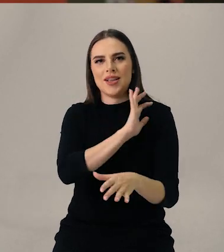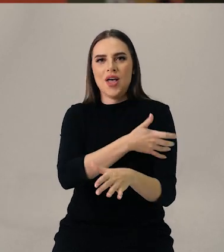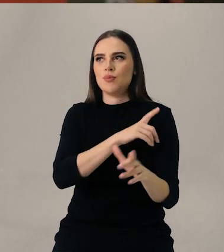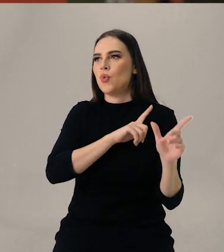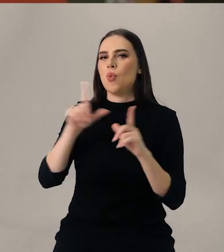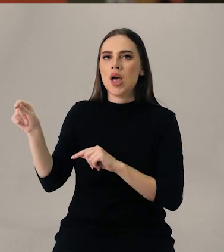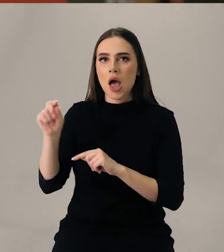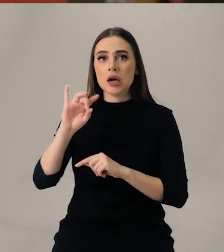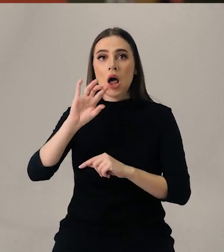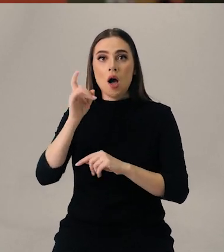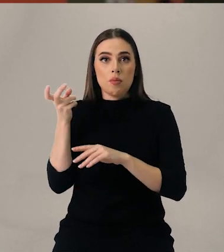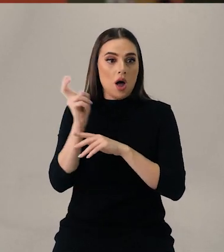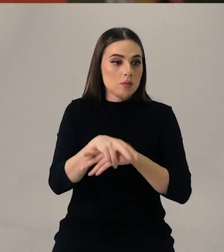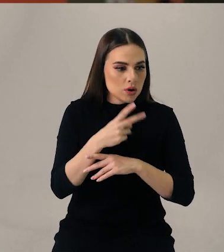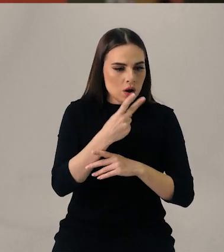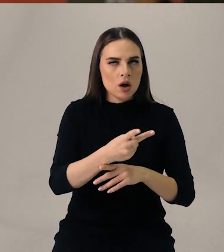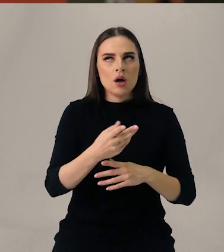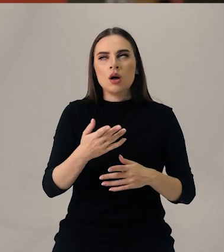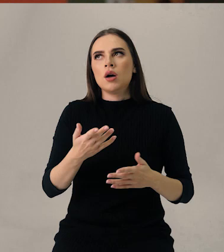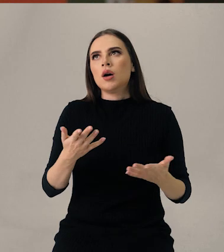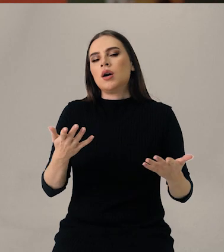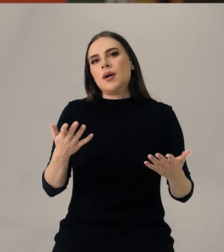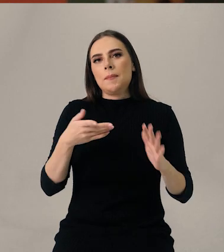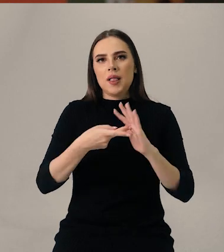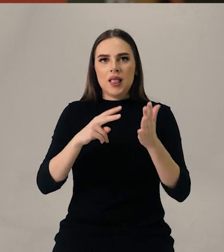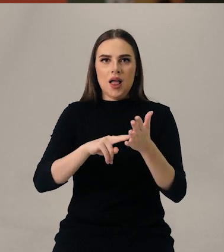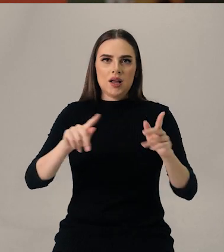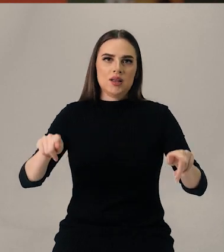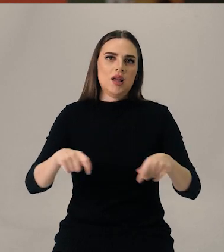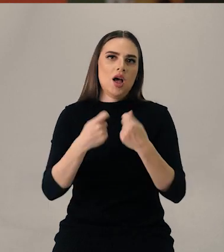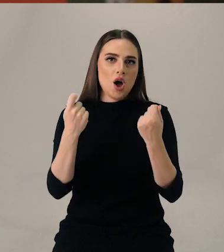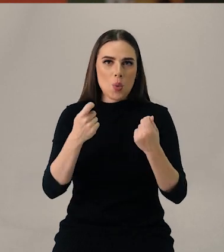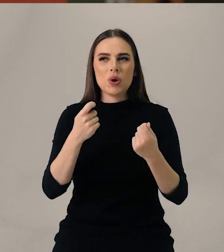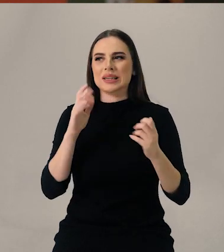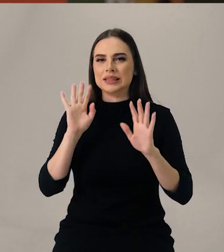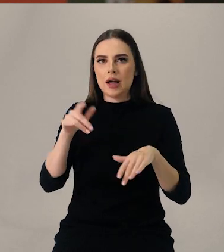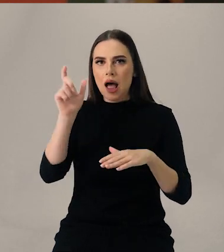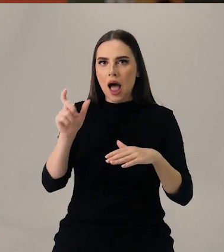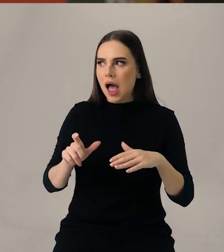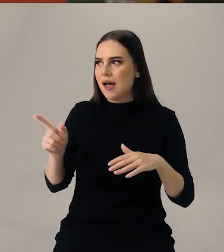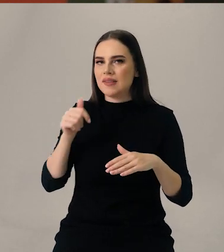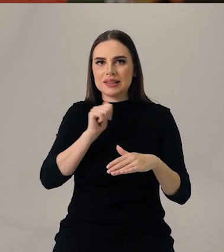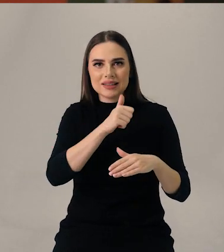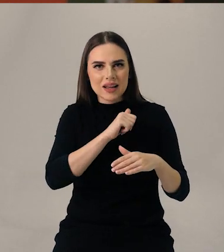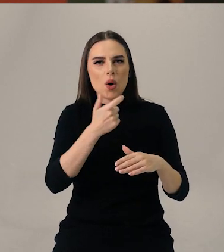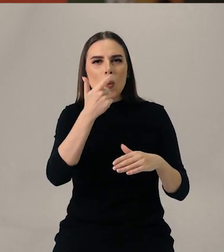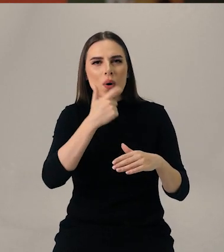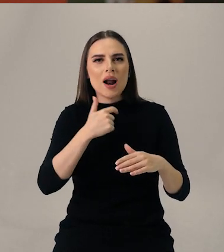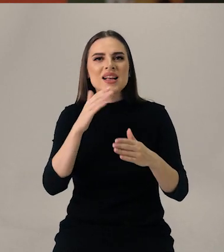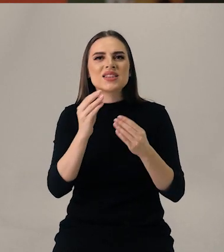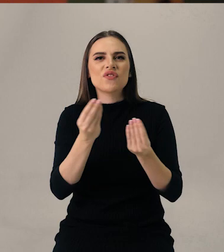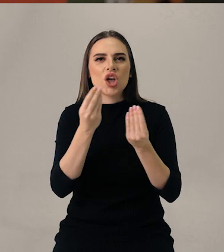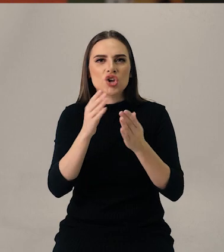на рабочее место, пришел в отчаяние. Его план был разрушен, но он исправил самого автора картины. Аккуратно снял свежее